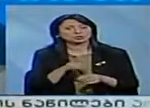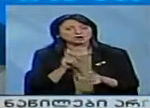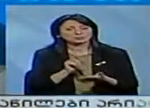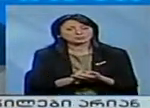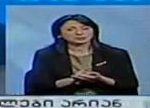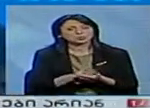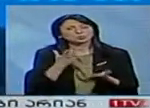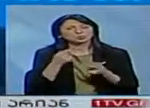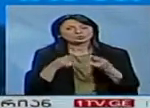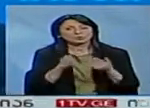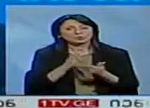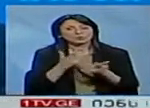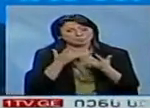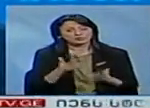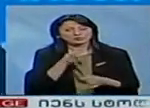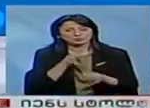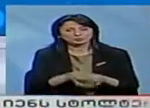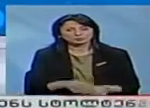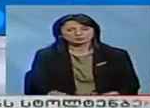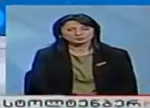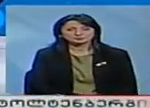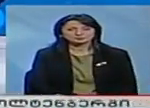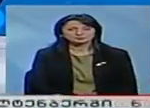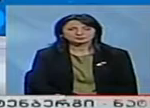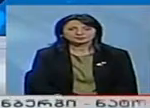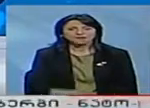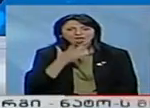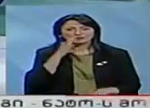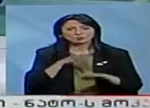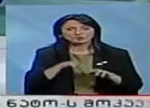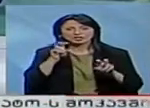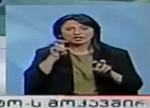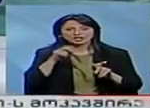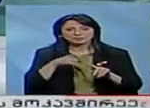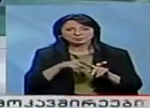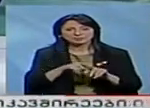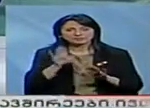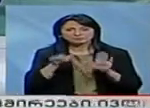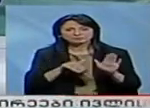ჩვენ აუცილებლად მოვიტროთ ამ პასუხებს. Ერთგულ ბანკს ეგრეთ წოდებული მევახშეების კონტროლის ვალდებულება